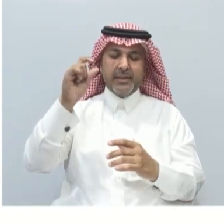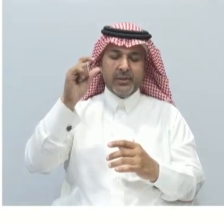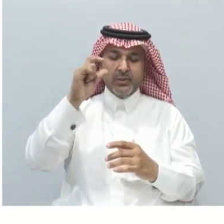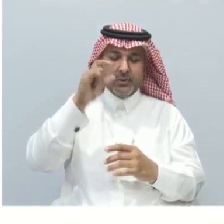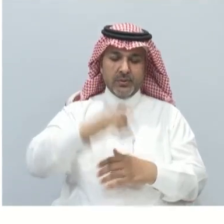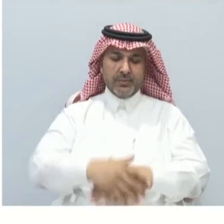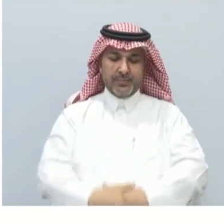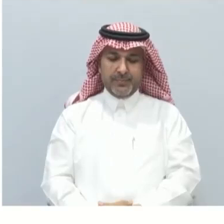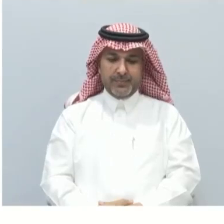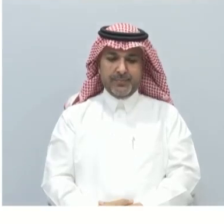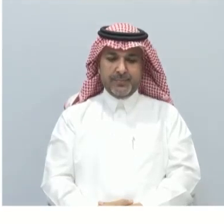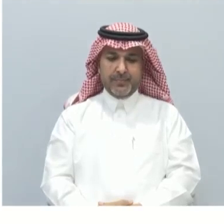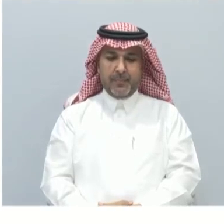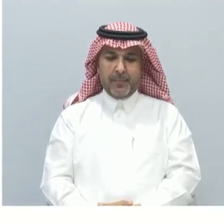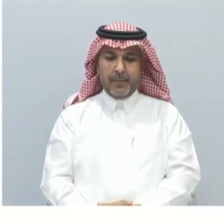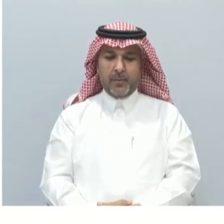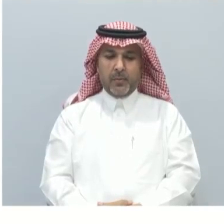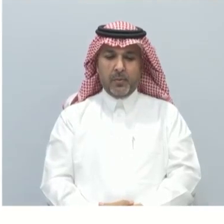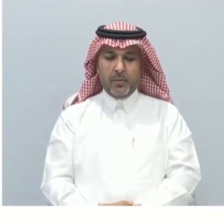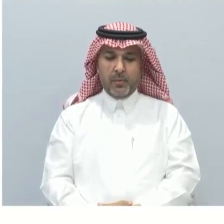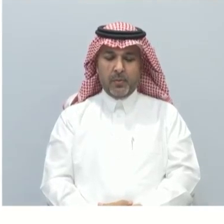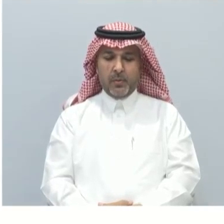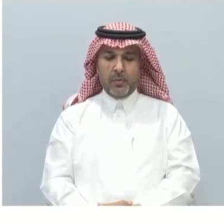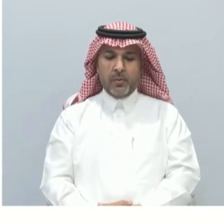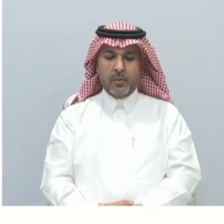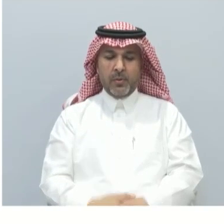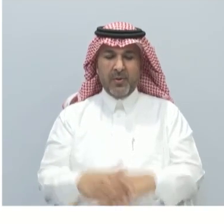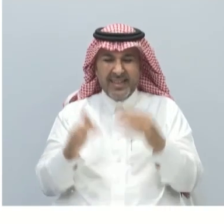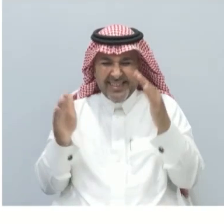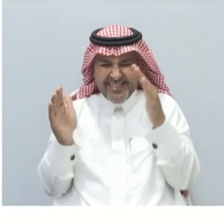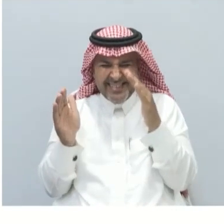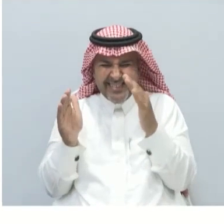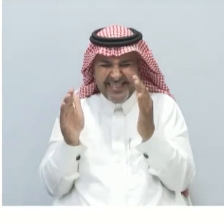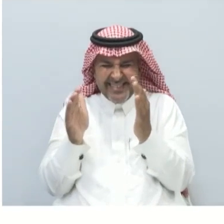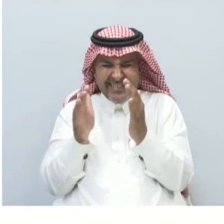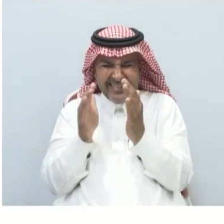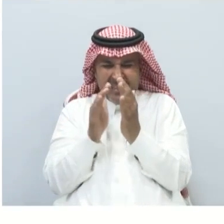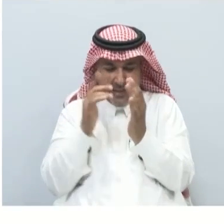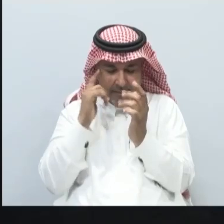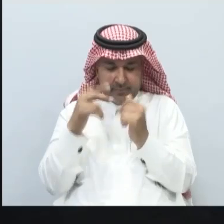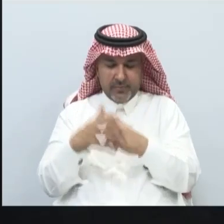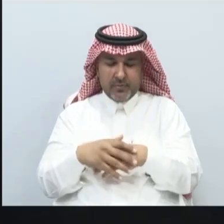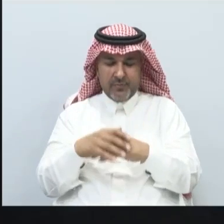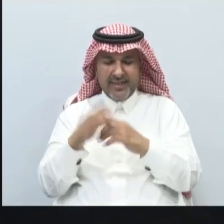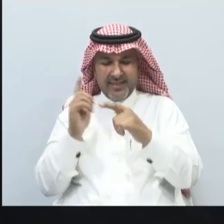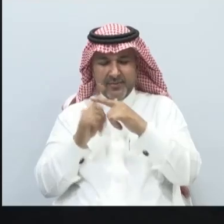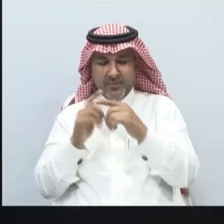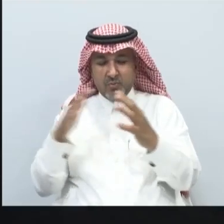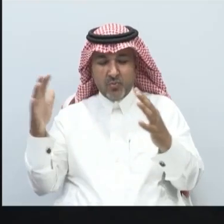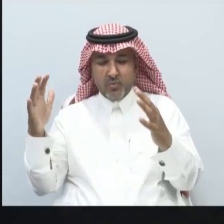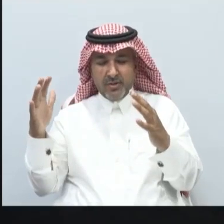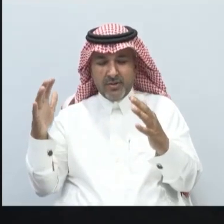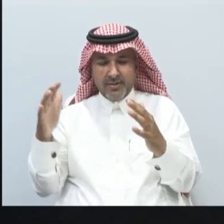راسي واذا كان العدد بين الصفر وبين الواحد سيكون تضييق راسي اذا هل يوجد فرق بين العمليات او